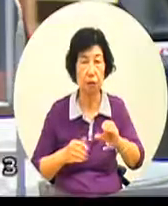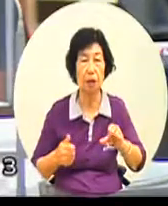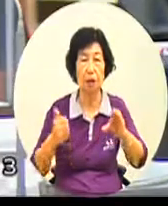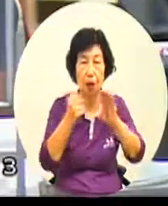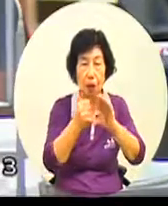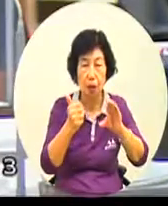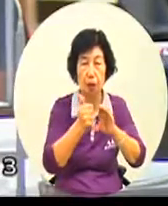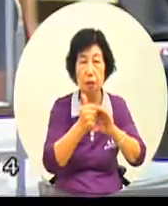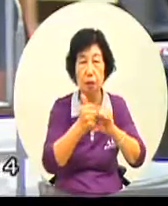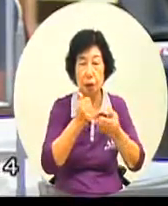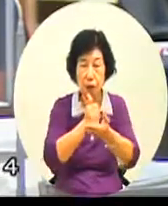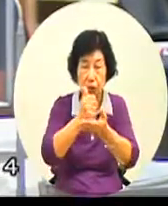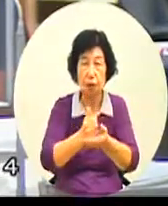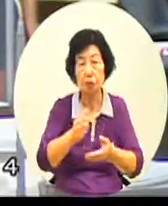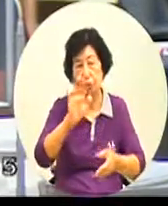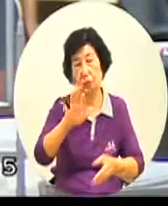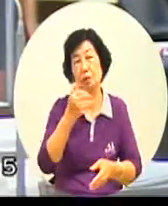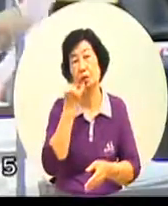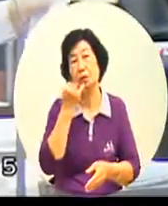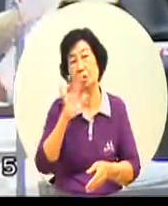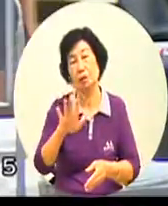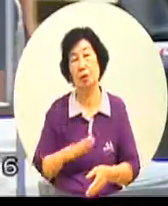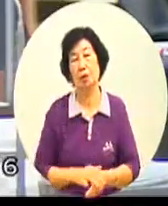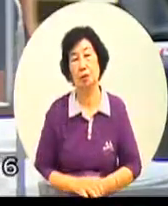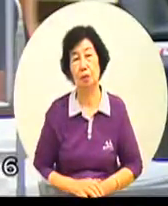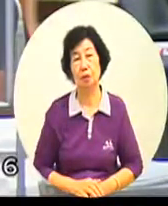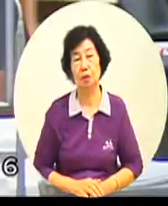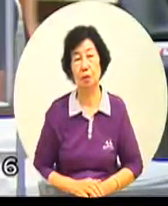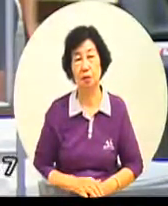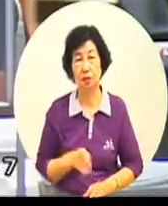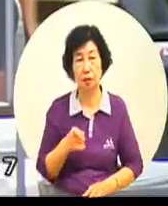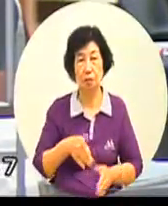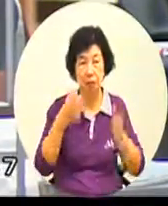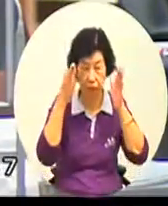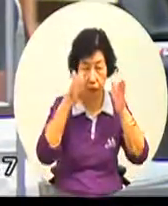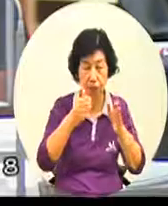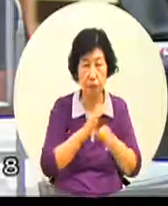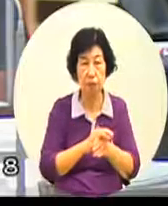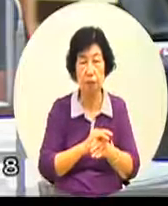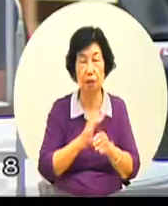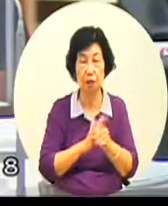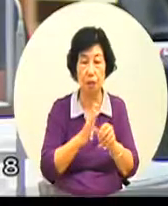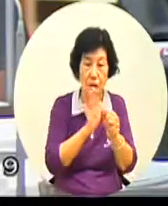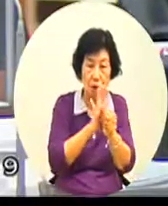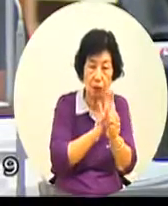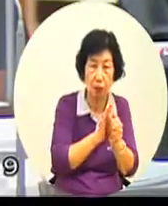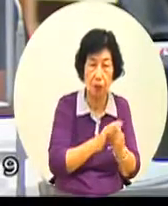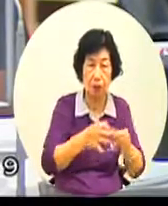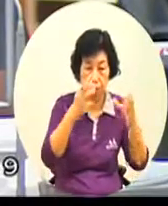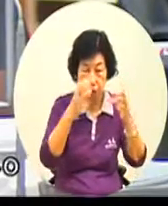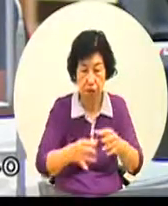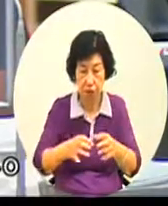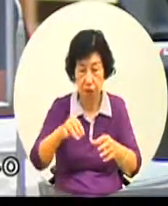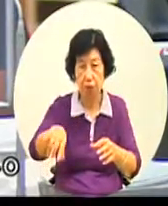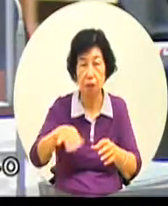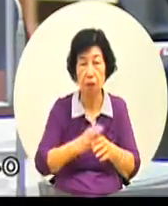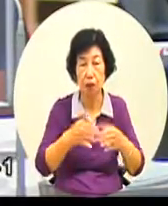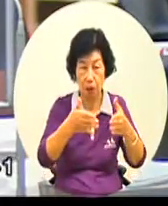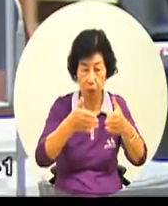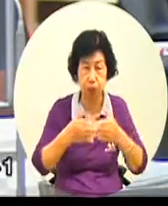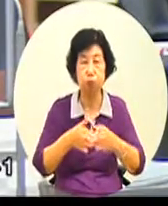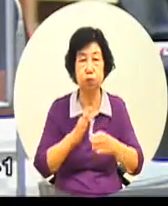然。好、哦， 所以针对这一点哈、哦，局长就是说，针对每一个服务据点，应该都有护康巴士这样子而已。 啊、是是啊，